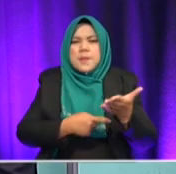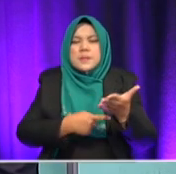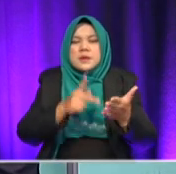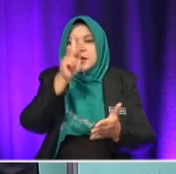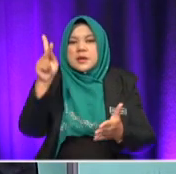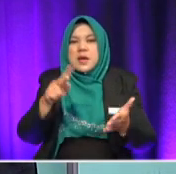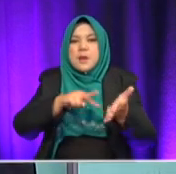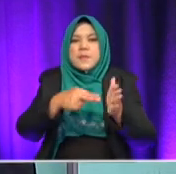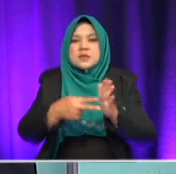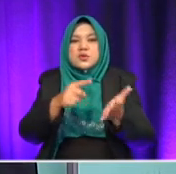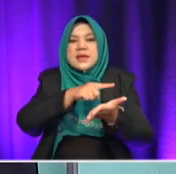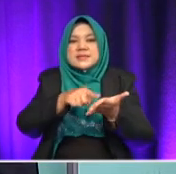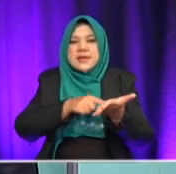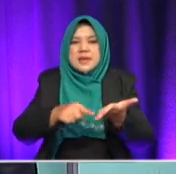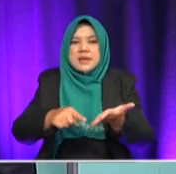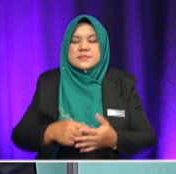zakat